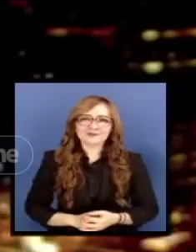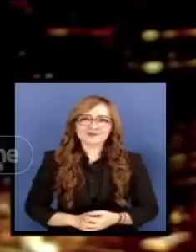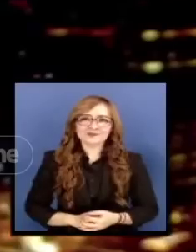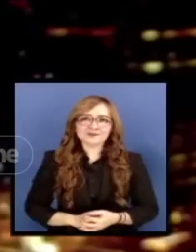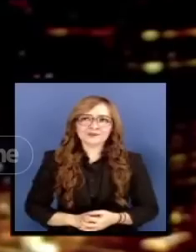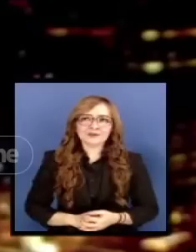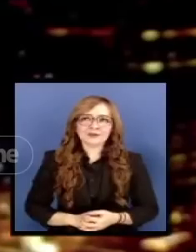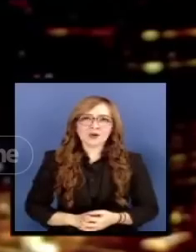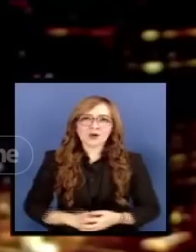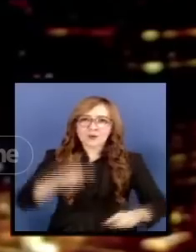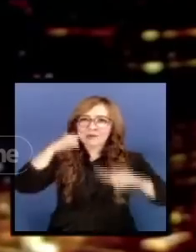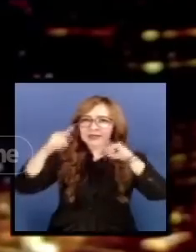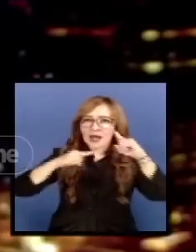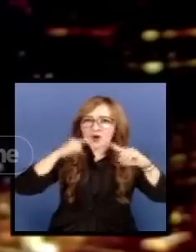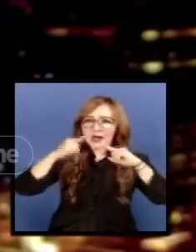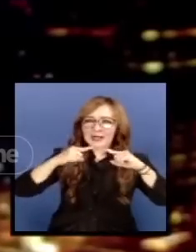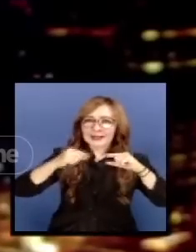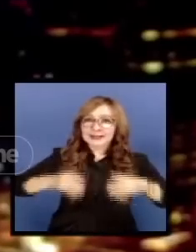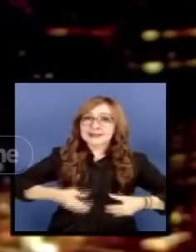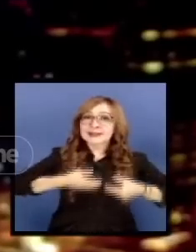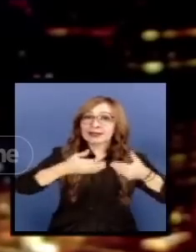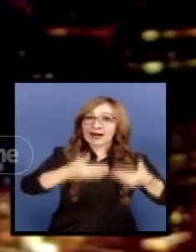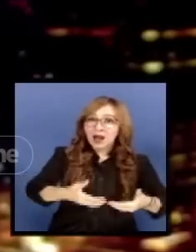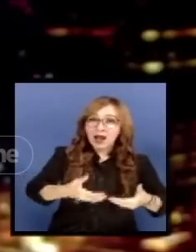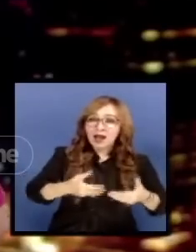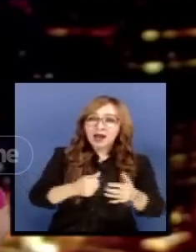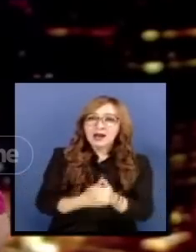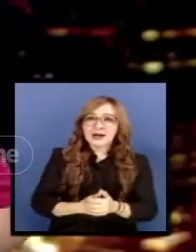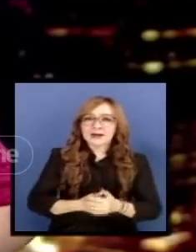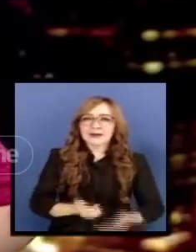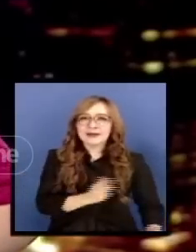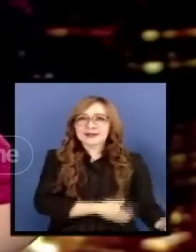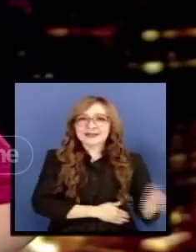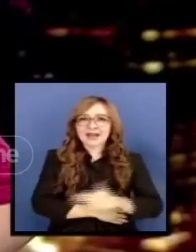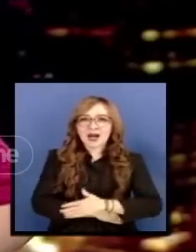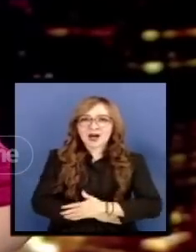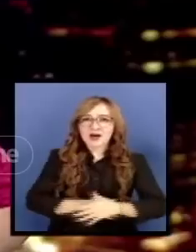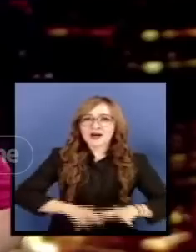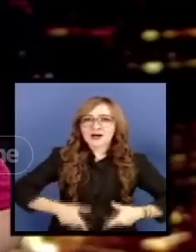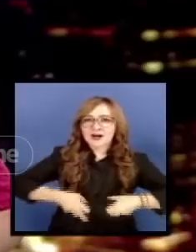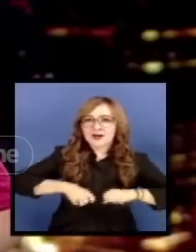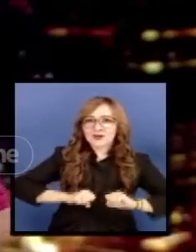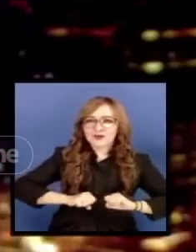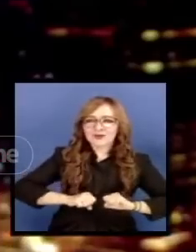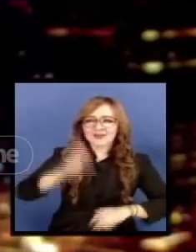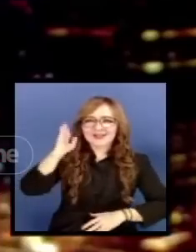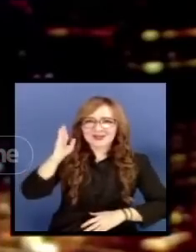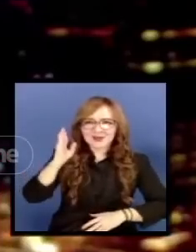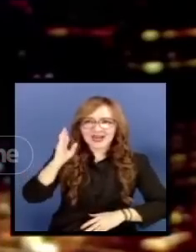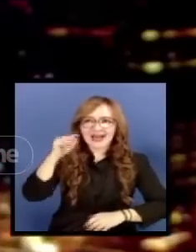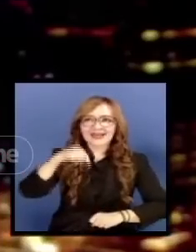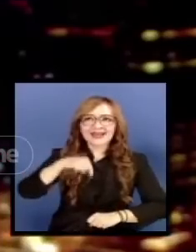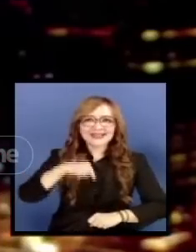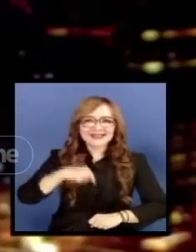Dan untuk mendialogkan sedekah sarung untuk DPR telah bergabung bersama kami, anggota Komisi 7 DPR Ramson Siagian dan juga